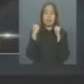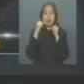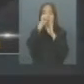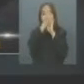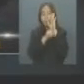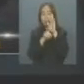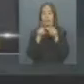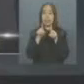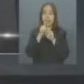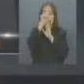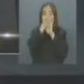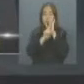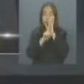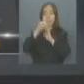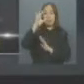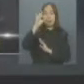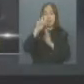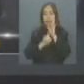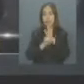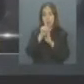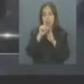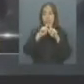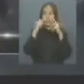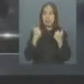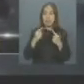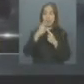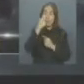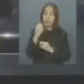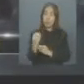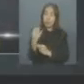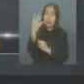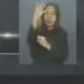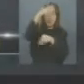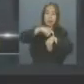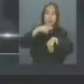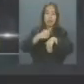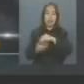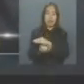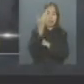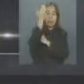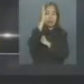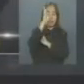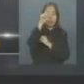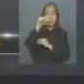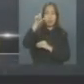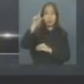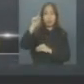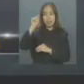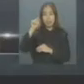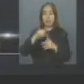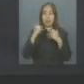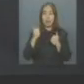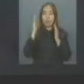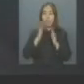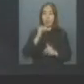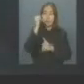ยู่ที่18องศาเซลเซียสขณะที่พระอาทิตย์ขึ้นบริเวณผาแต้มเวลา 6:24 นาทีสร้างความประทับใจให้กับนักท่